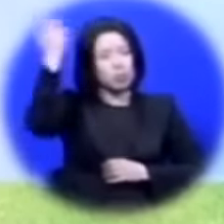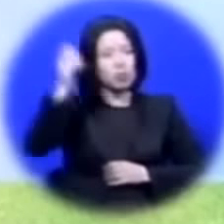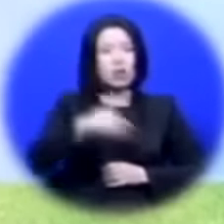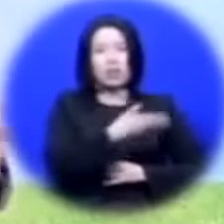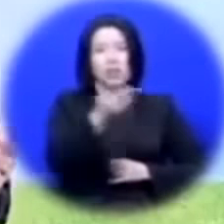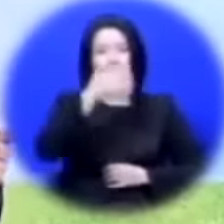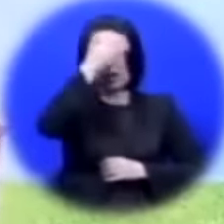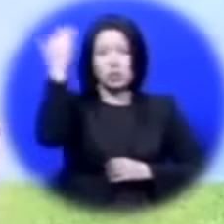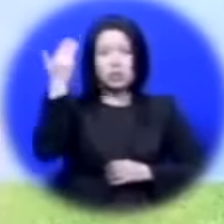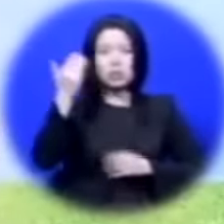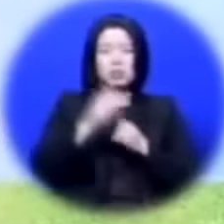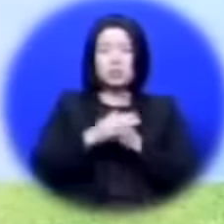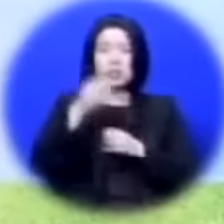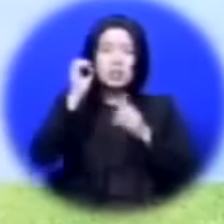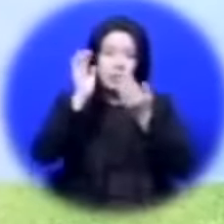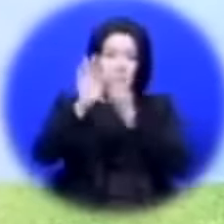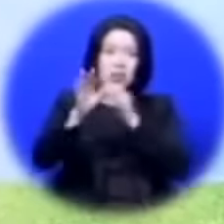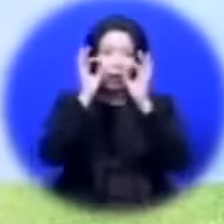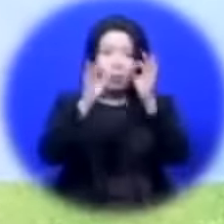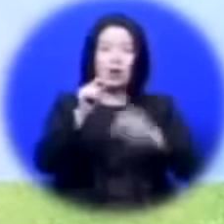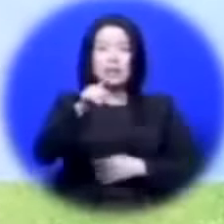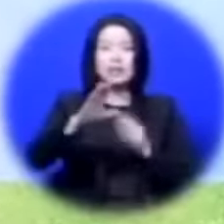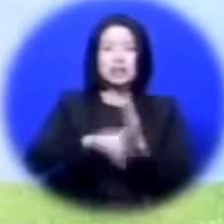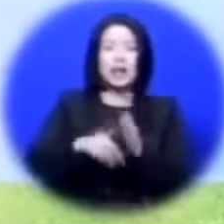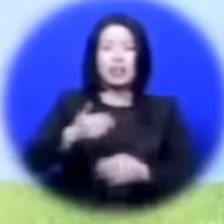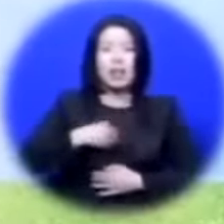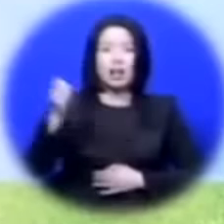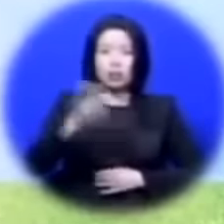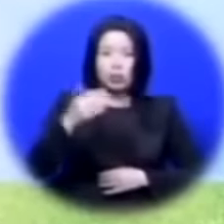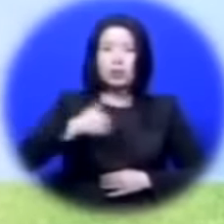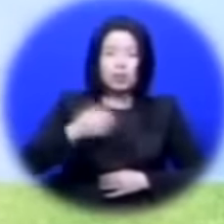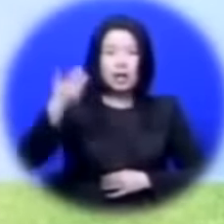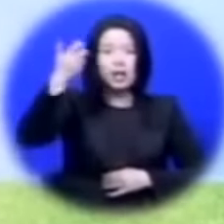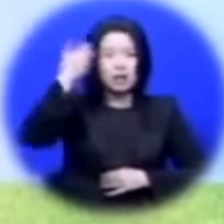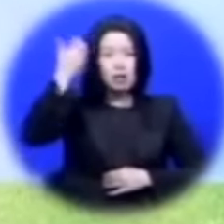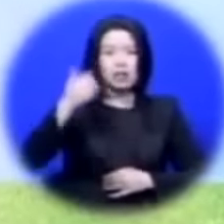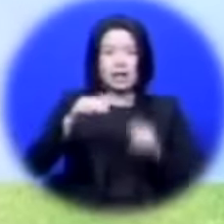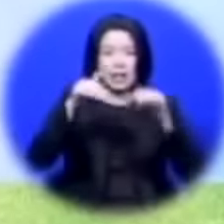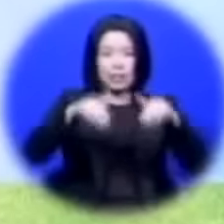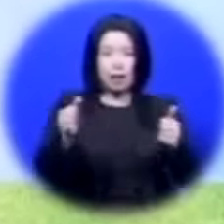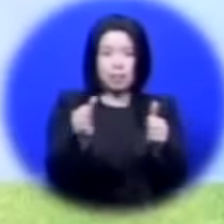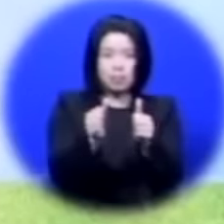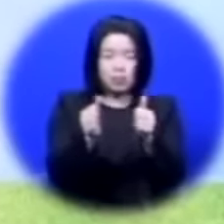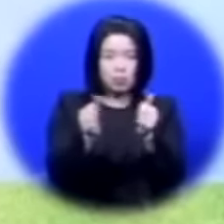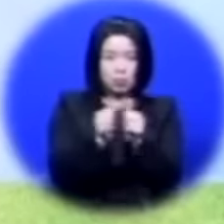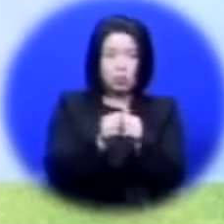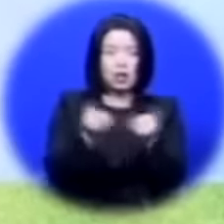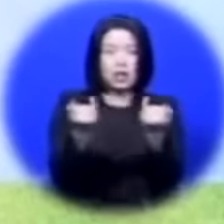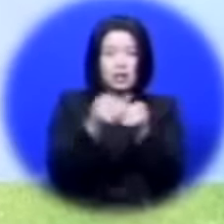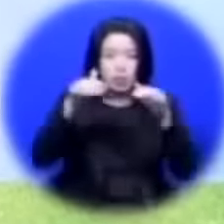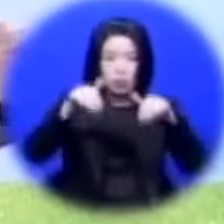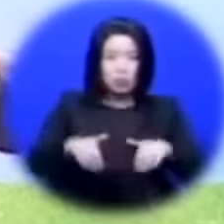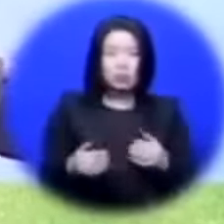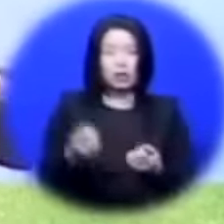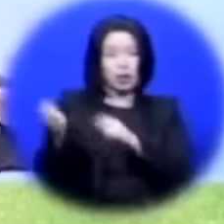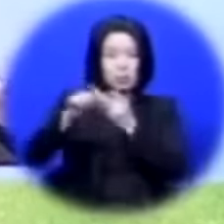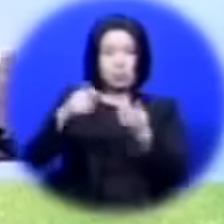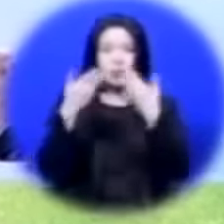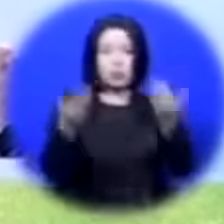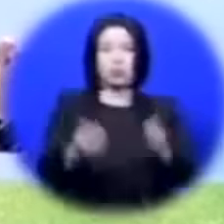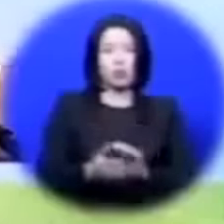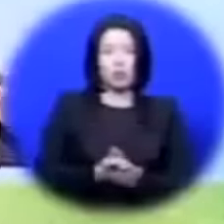젊은이는 이상을 볼 것이며 그때 내가 또 내 영을 남종과 여종에게 부어 줄 것이며 지난 2천년